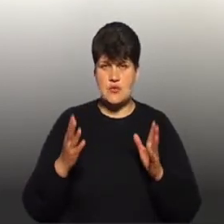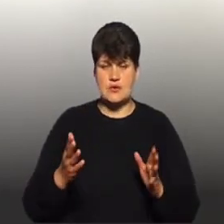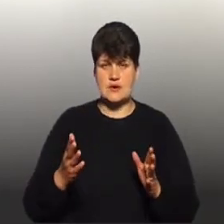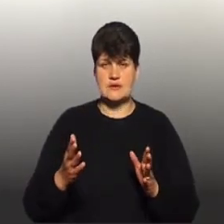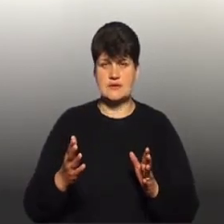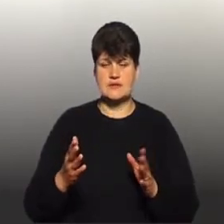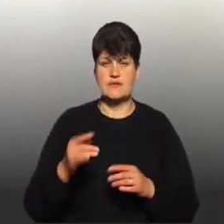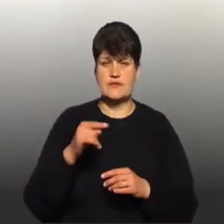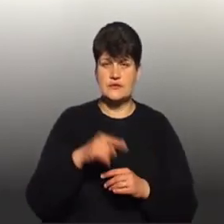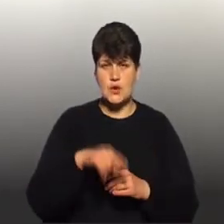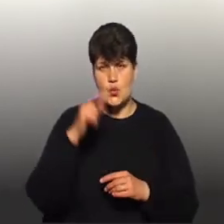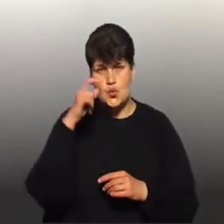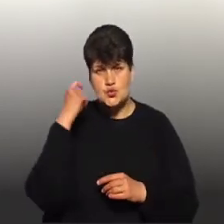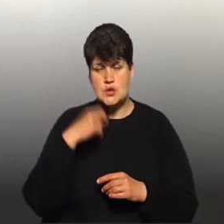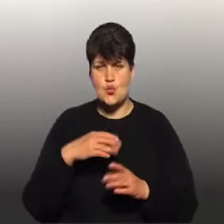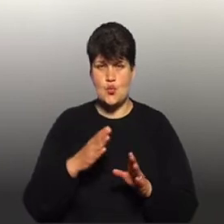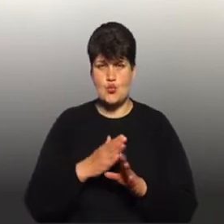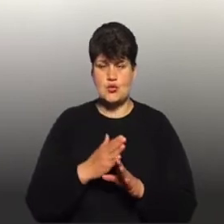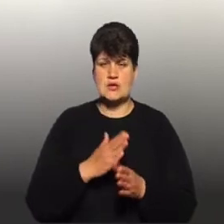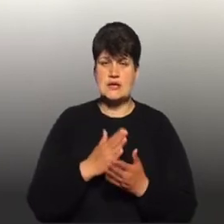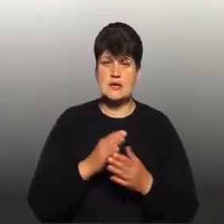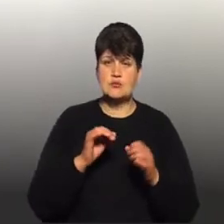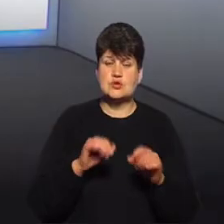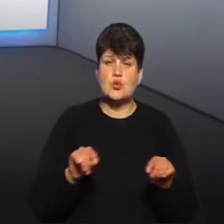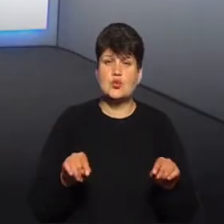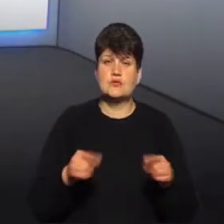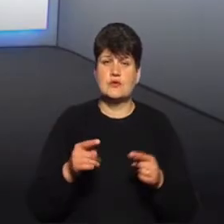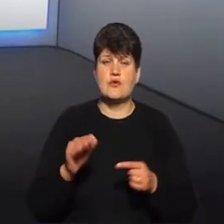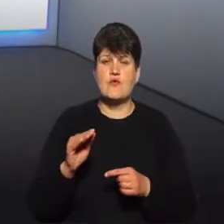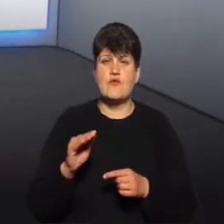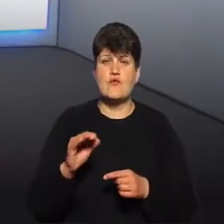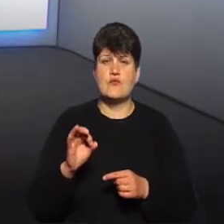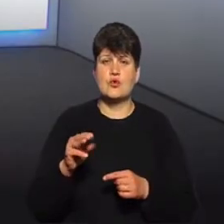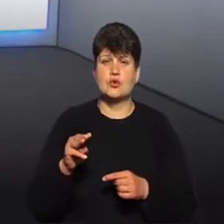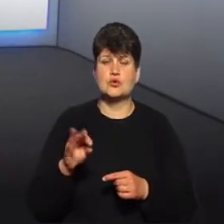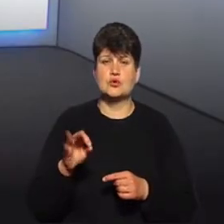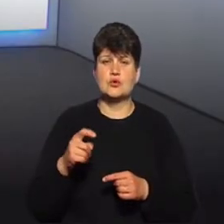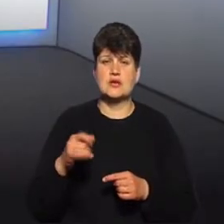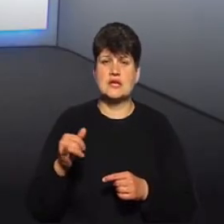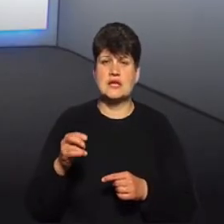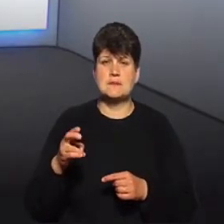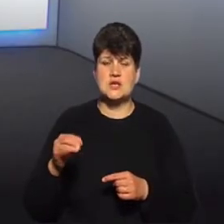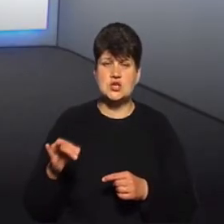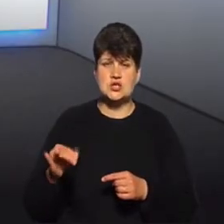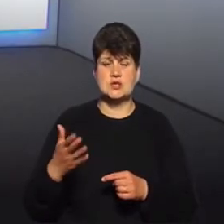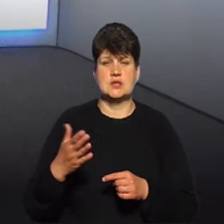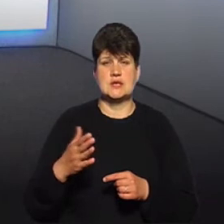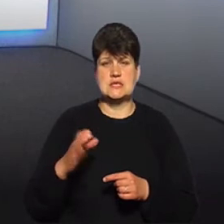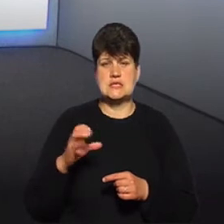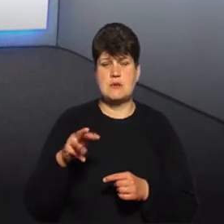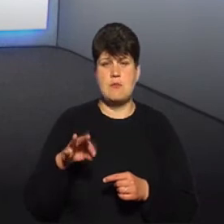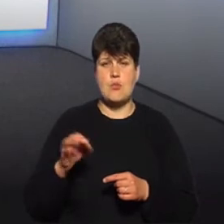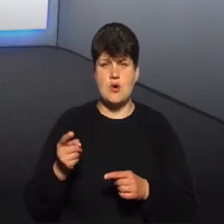жарку погоду, є ймовірність утворення фотохімічного смогу. Тобто бештильну погоду, коли вітру особливо